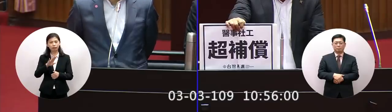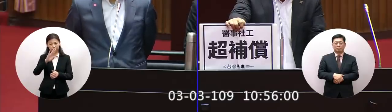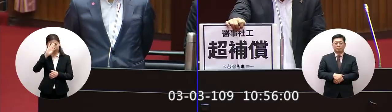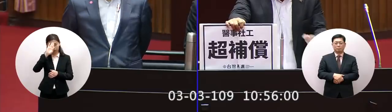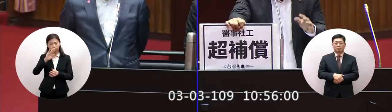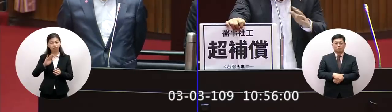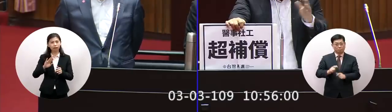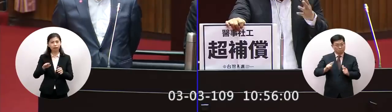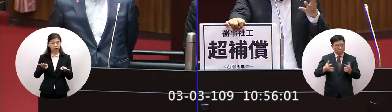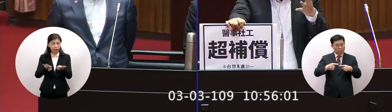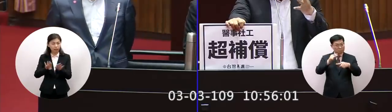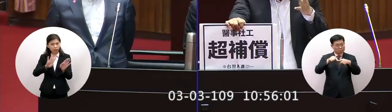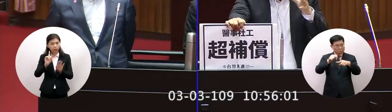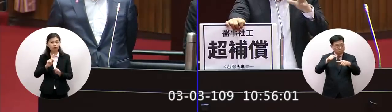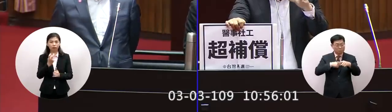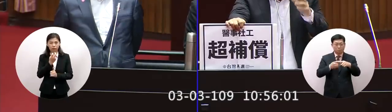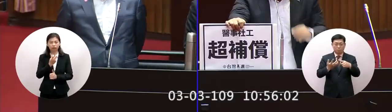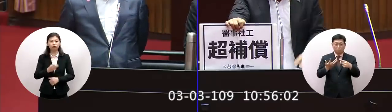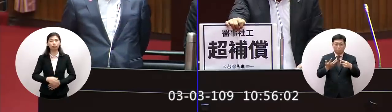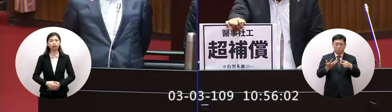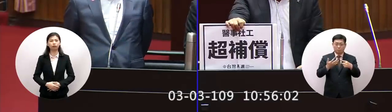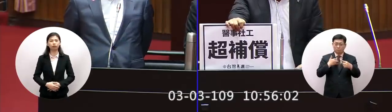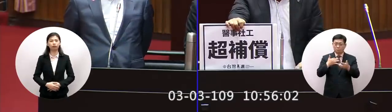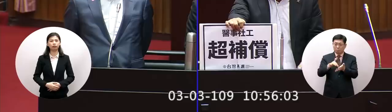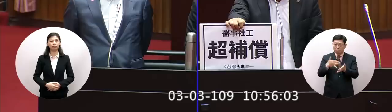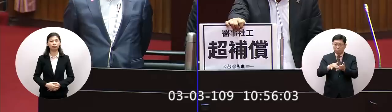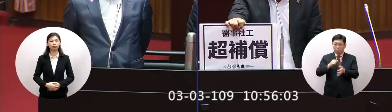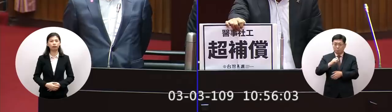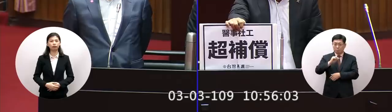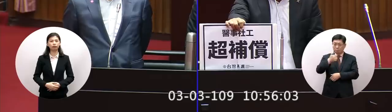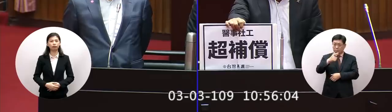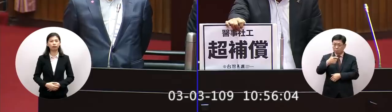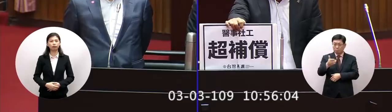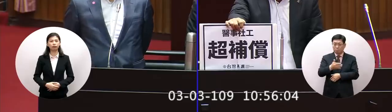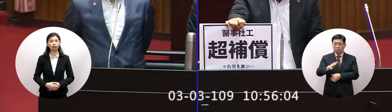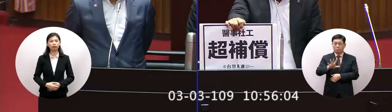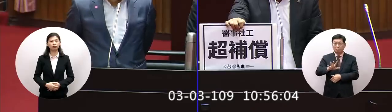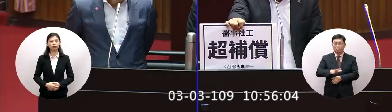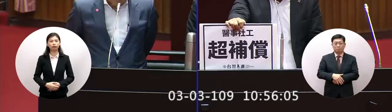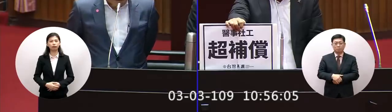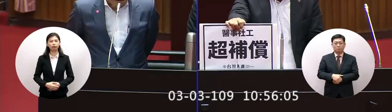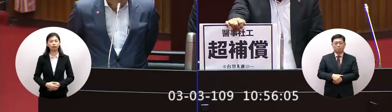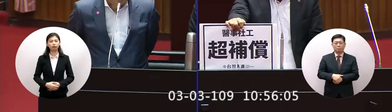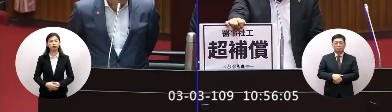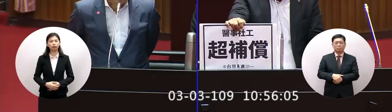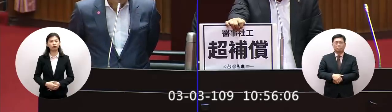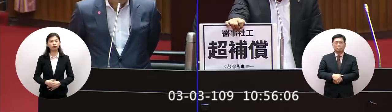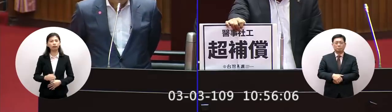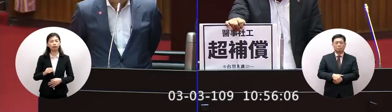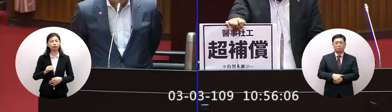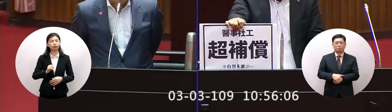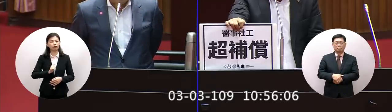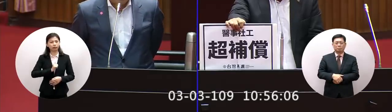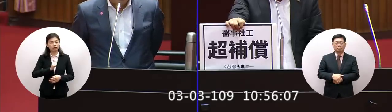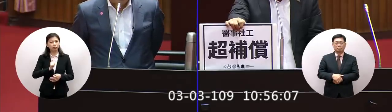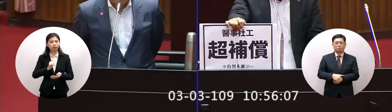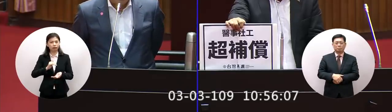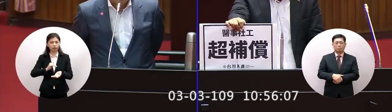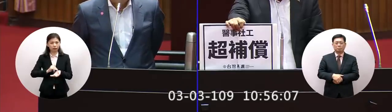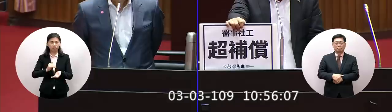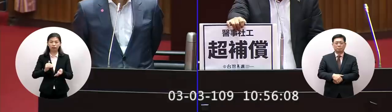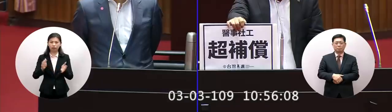中。 咱差不多平均来讲，都统计差不多50到60万人有啊哈。 执灯的医师人